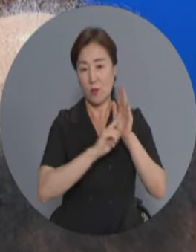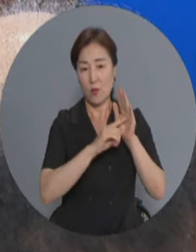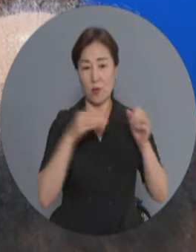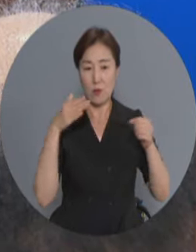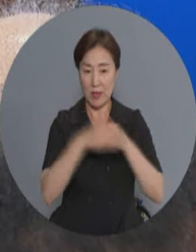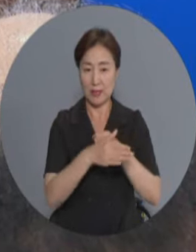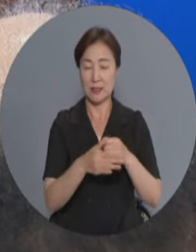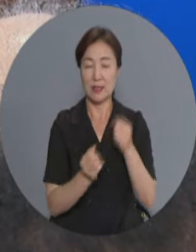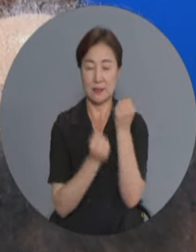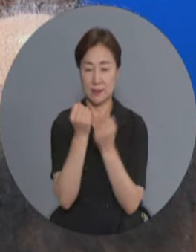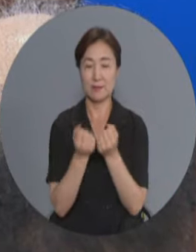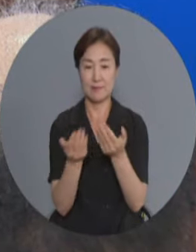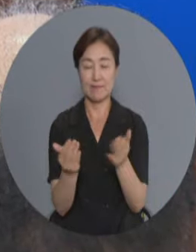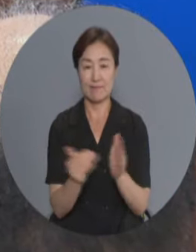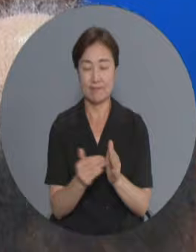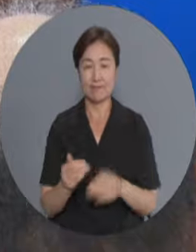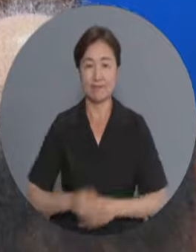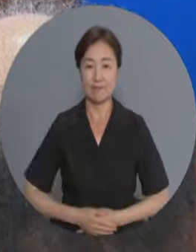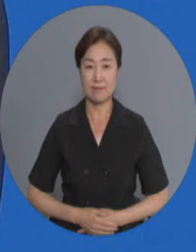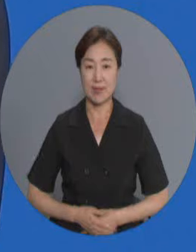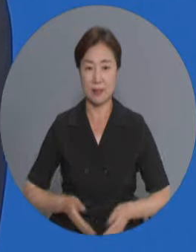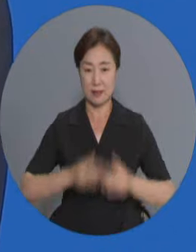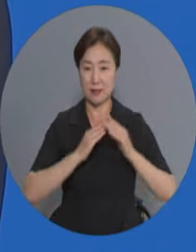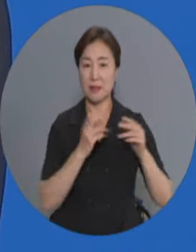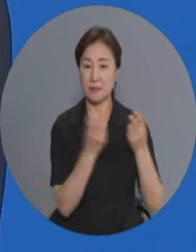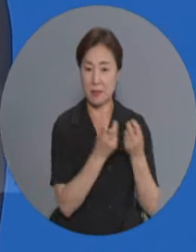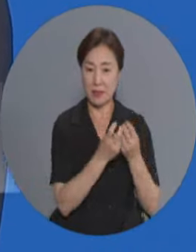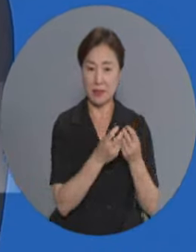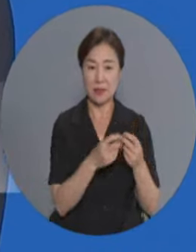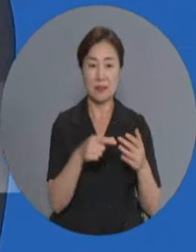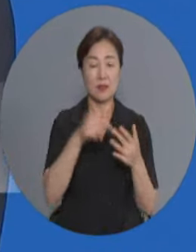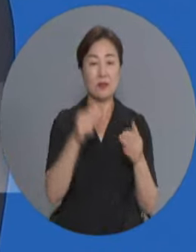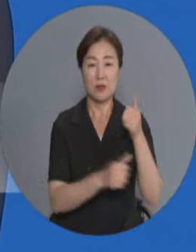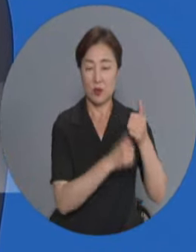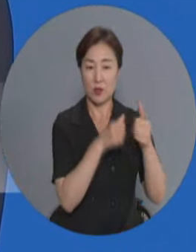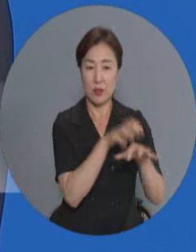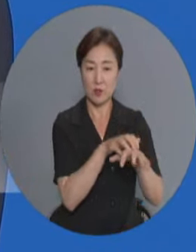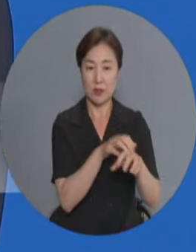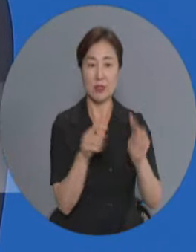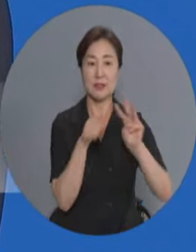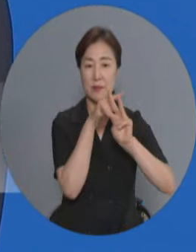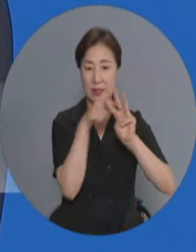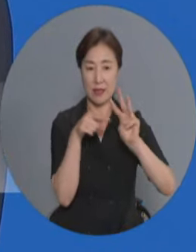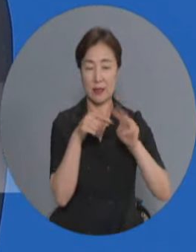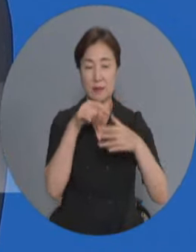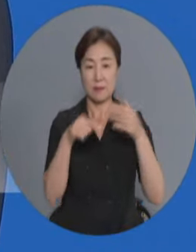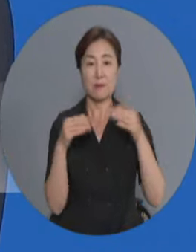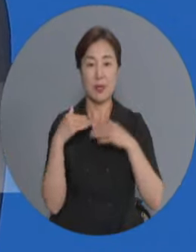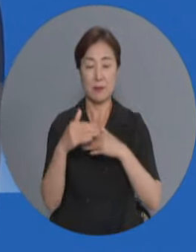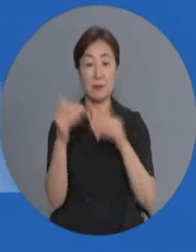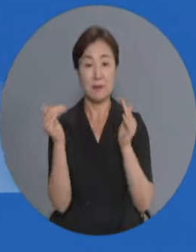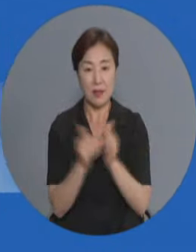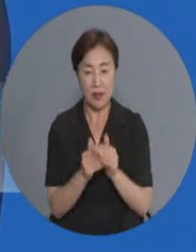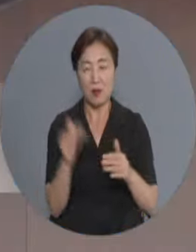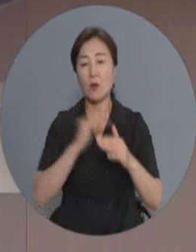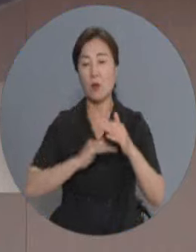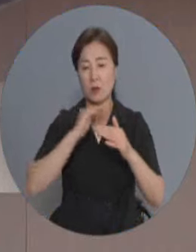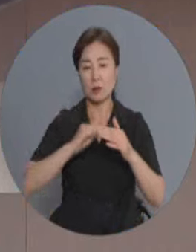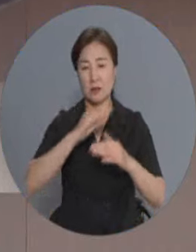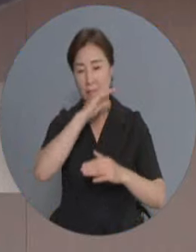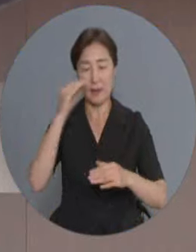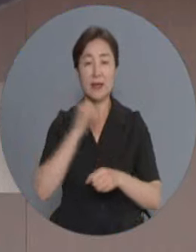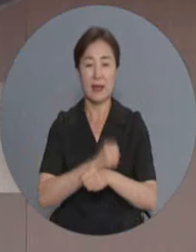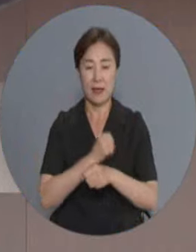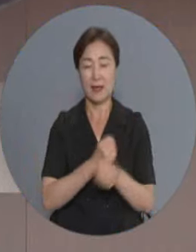대해 설명했습니다. 설립 방식 선정위원회 구성 등 3단계 절차를 거쳐 최대한 공정성에 중점을 둘